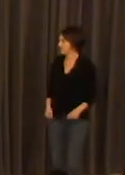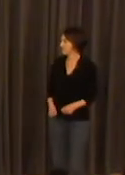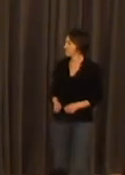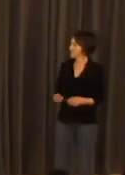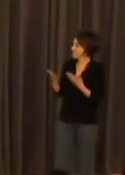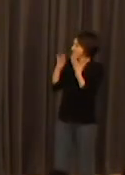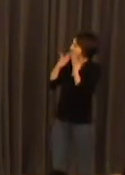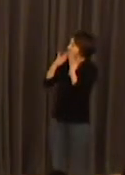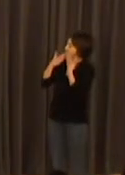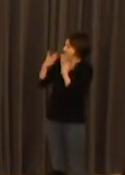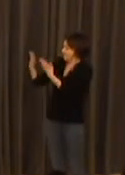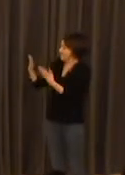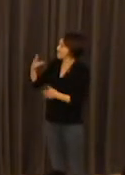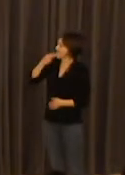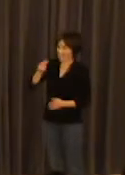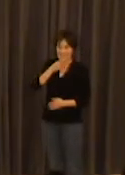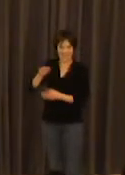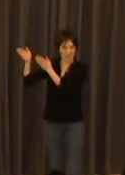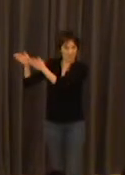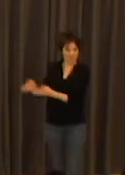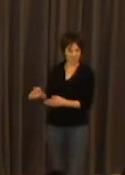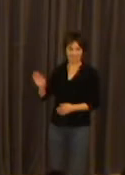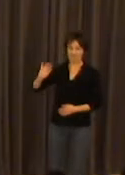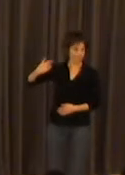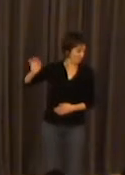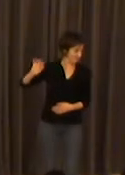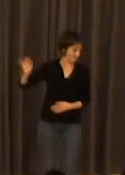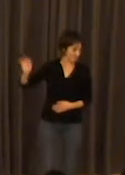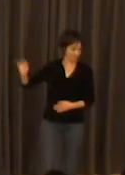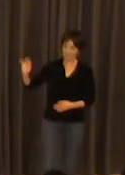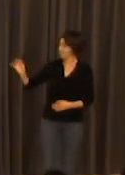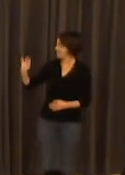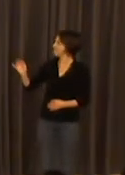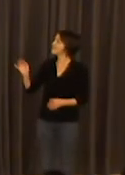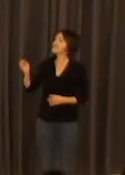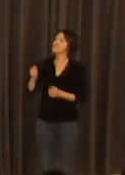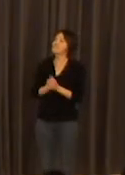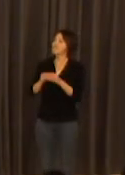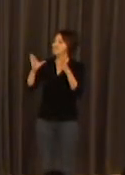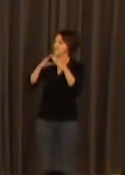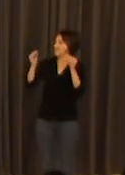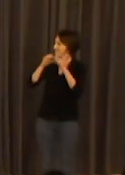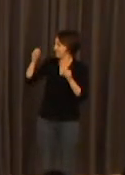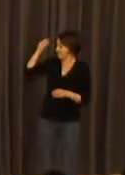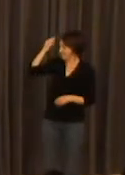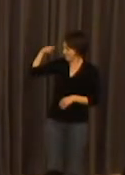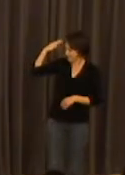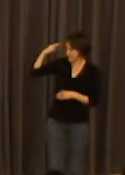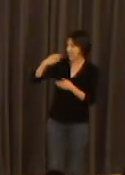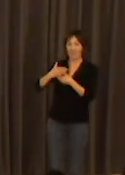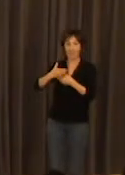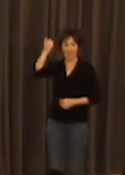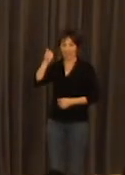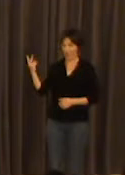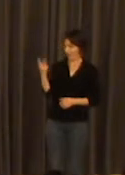Moltes gràcies, Albert. És molt cert, a la Universitat Pompeu Fabra i la Federació de Persones Sordes de